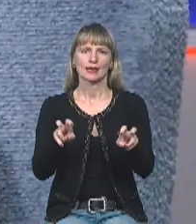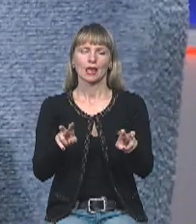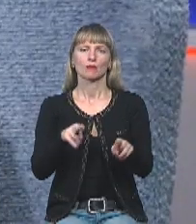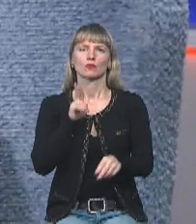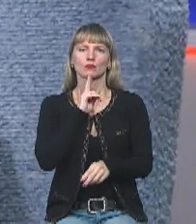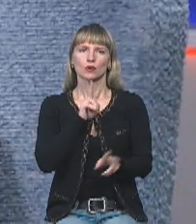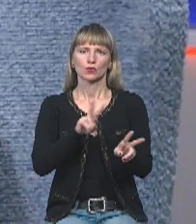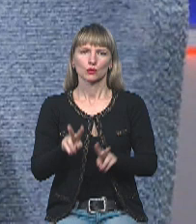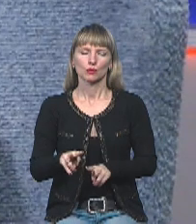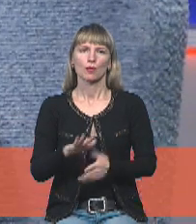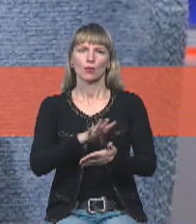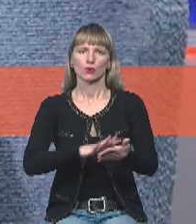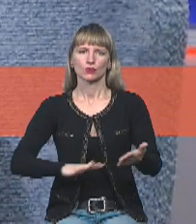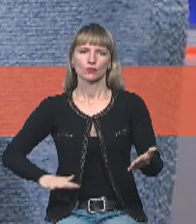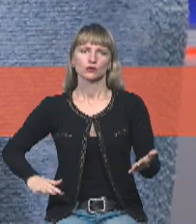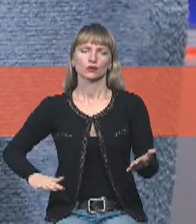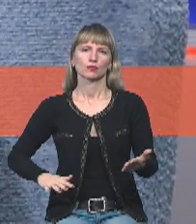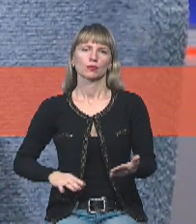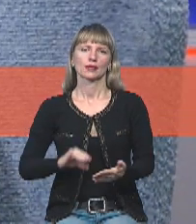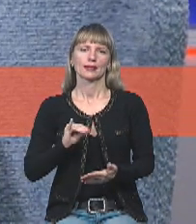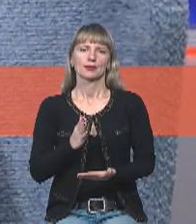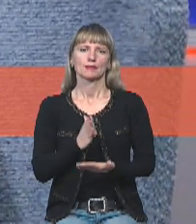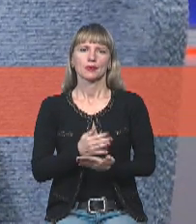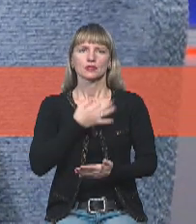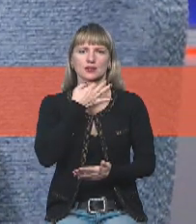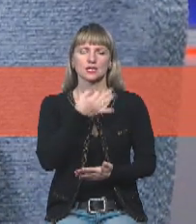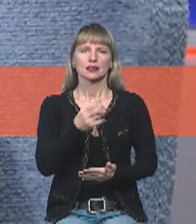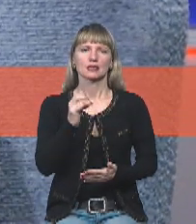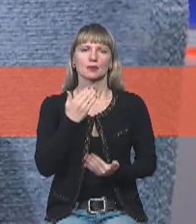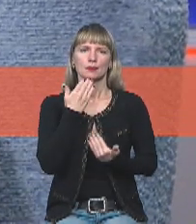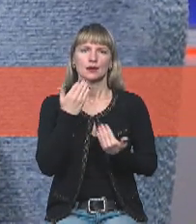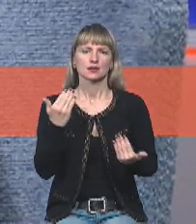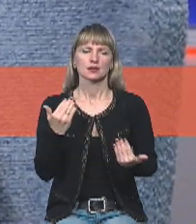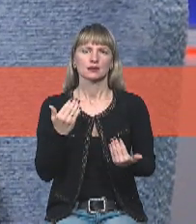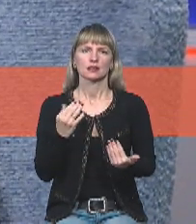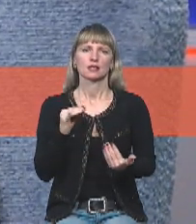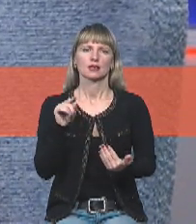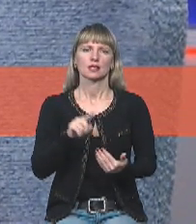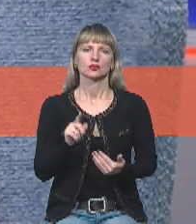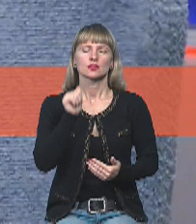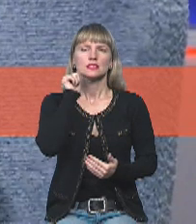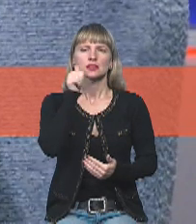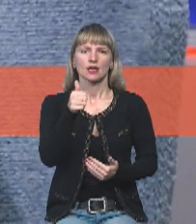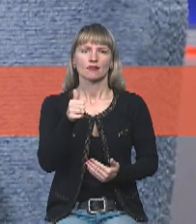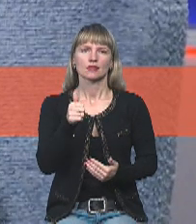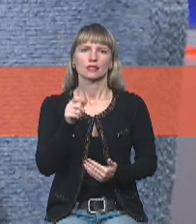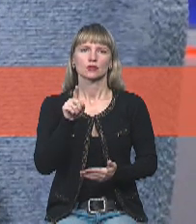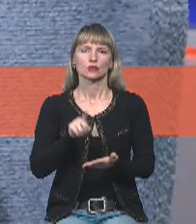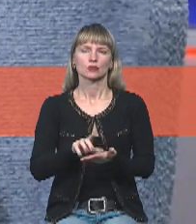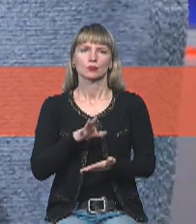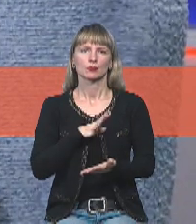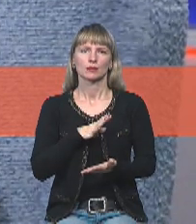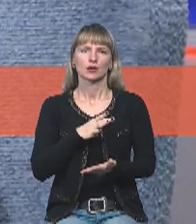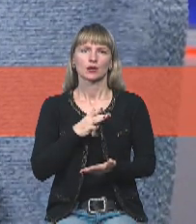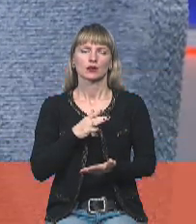пильнуємо, продовжуємо. Маю сказати наостанок і про те, що завтра мала відбутися